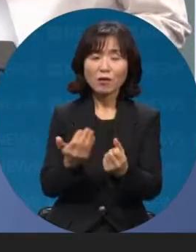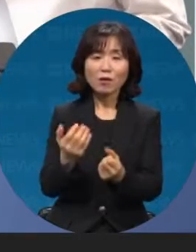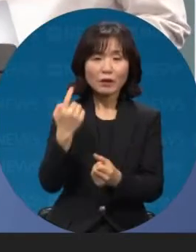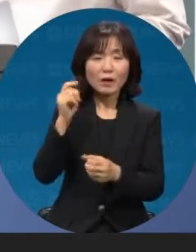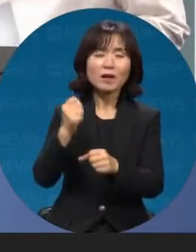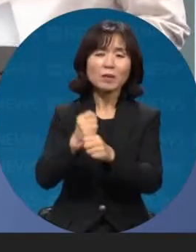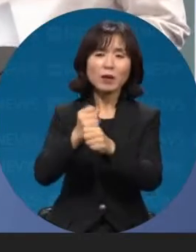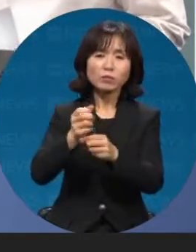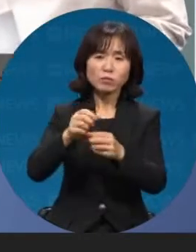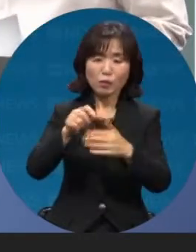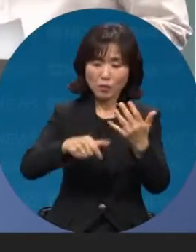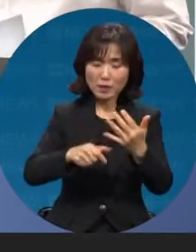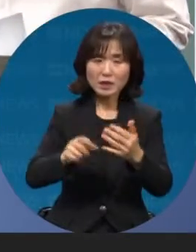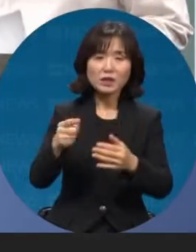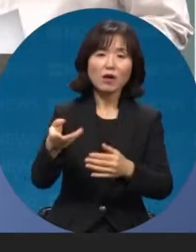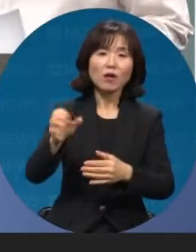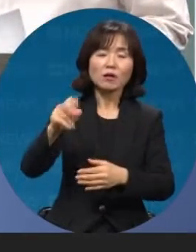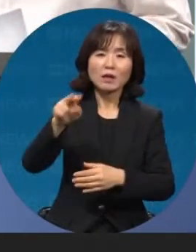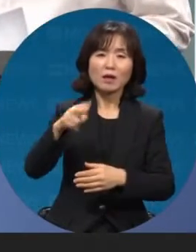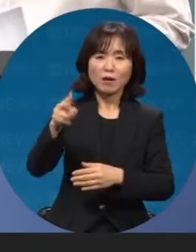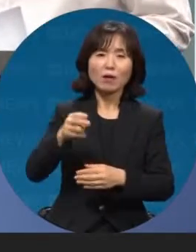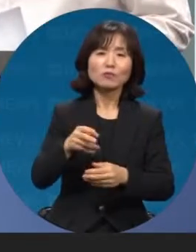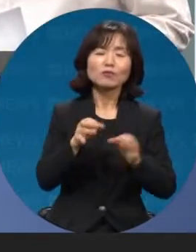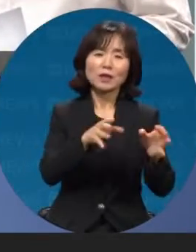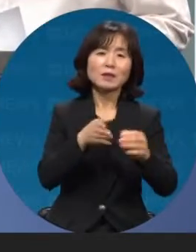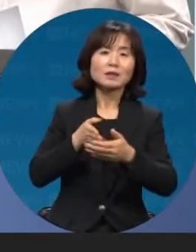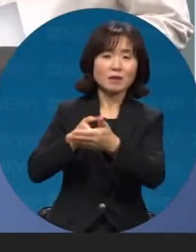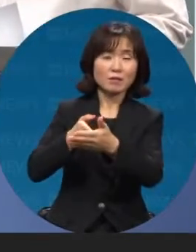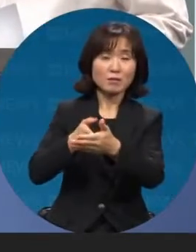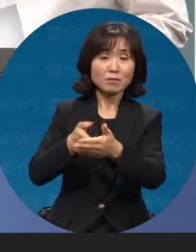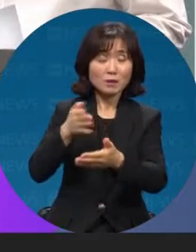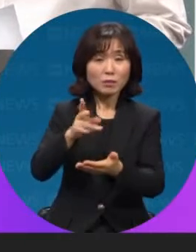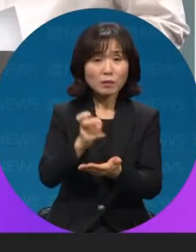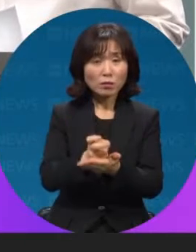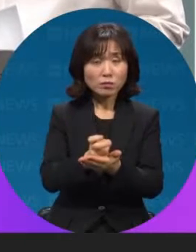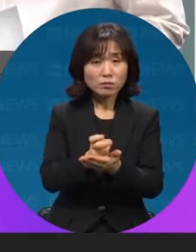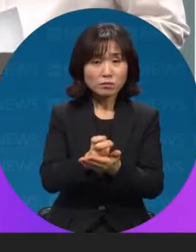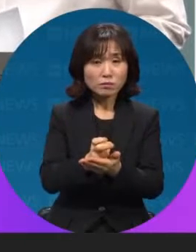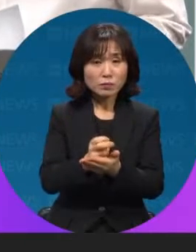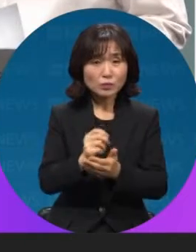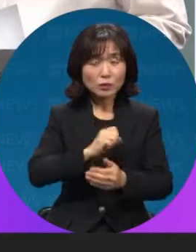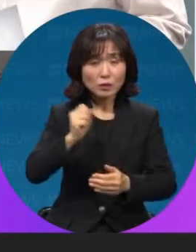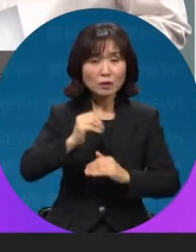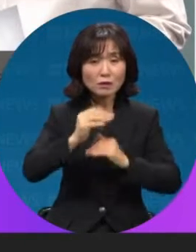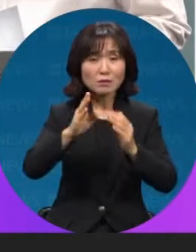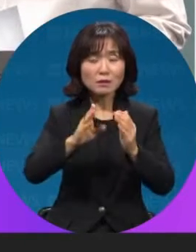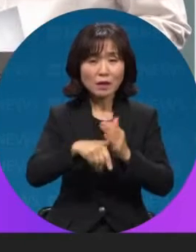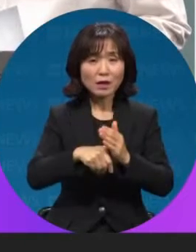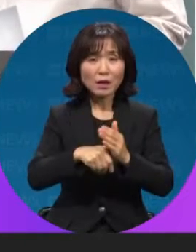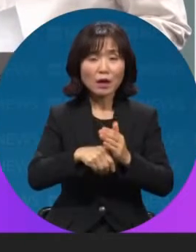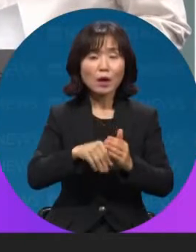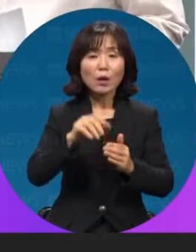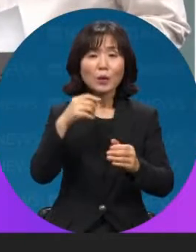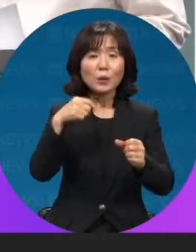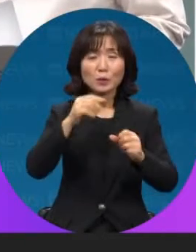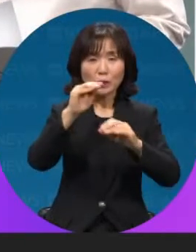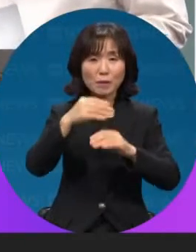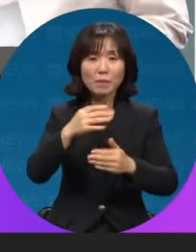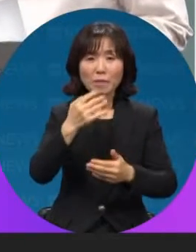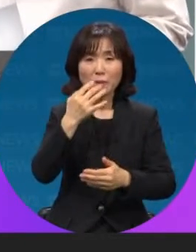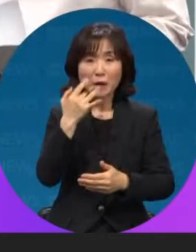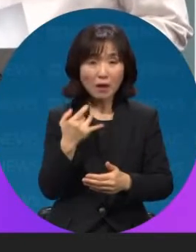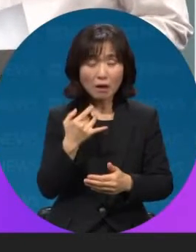달러 투자 할 것을 제안 했었는데요 2 최종 법 통과 과정에서 교육 국회의원에 대한 내용은 빠지고 교육후 연 생에 대한 교통비 지급